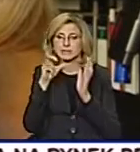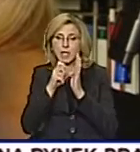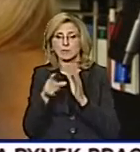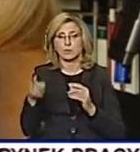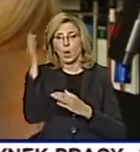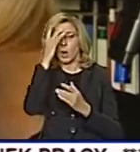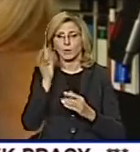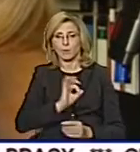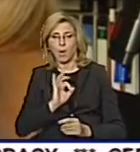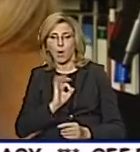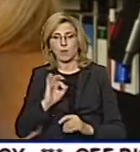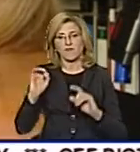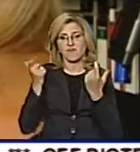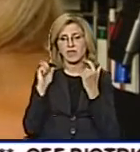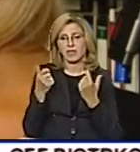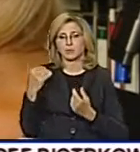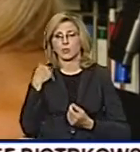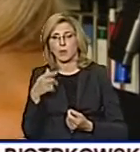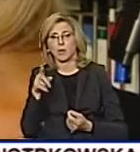ze mną, z moimi wydarzeniami,